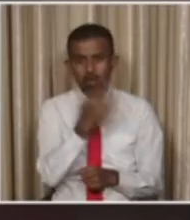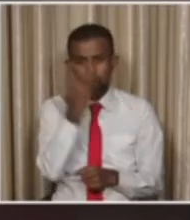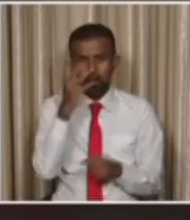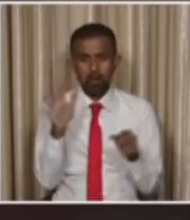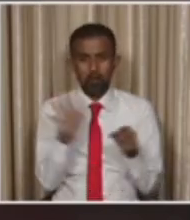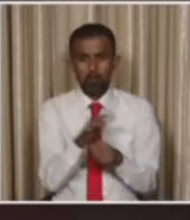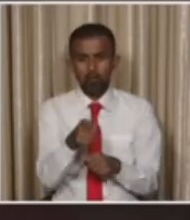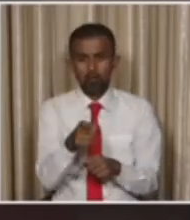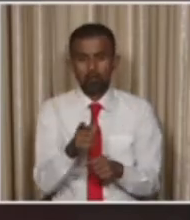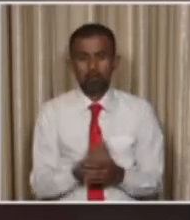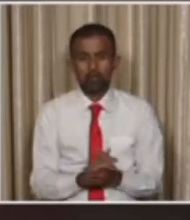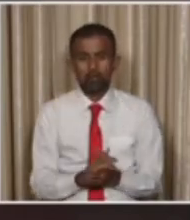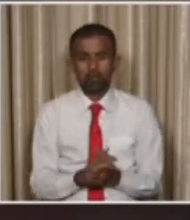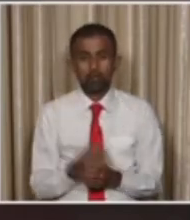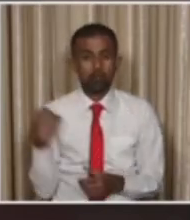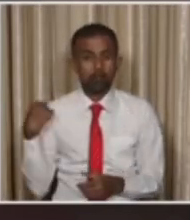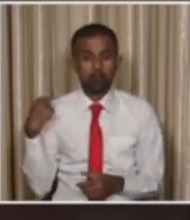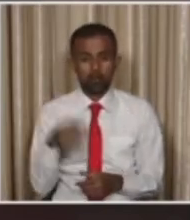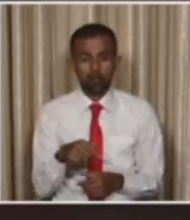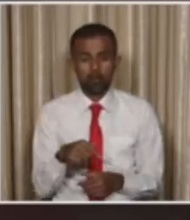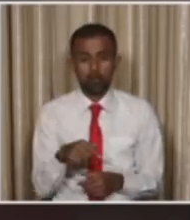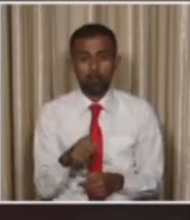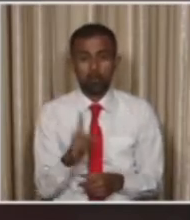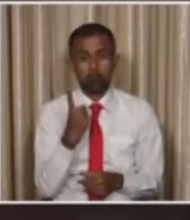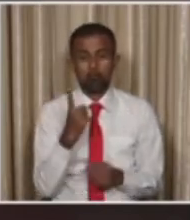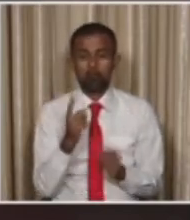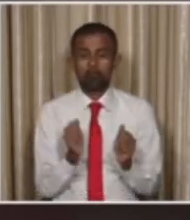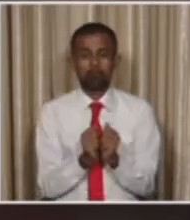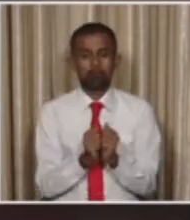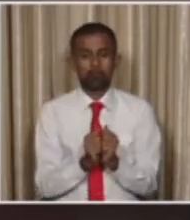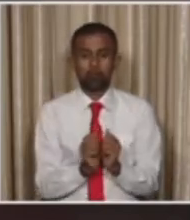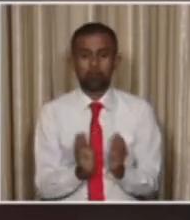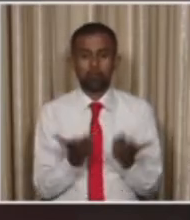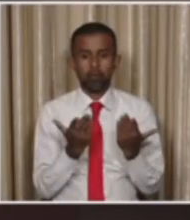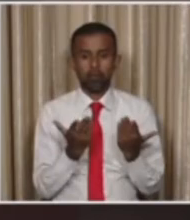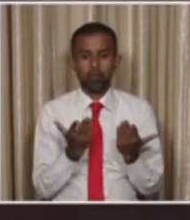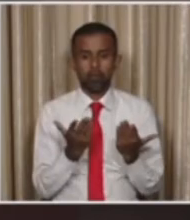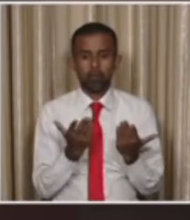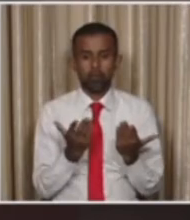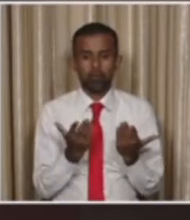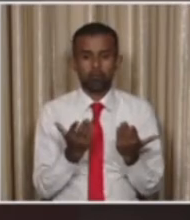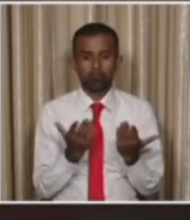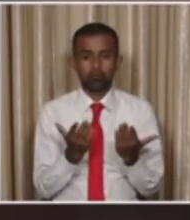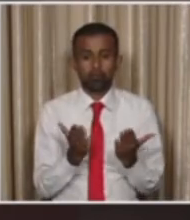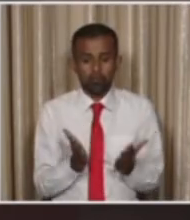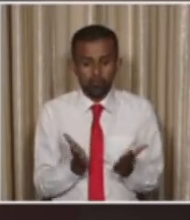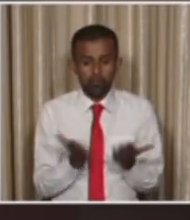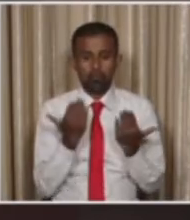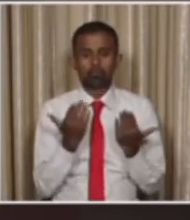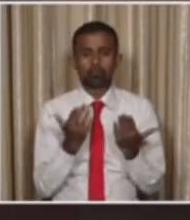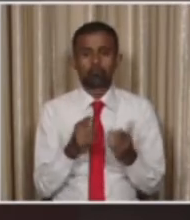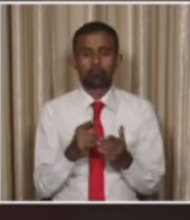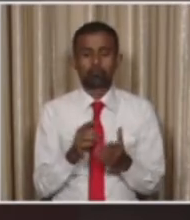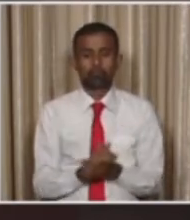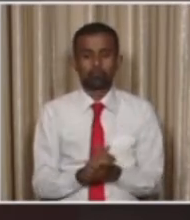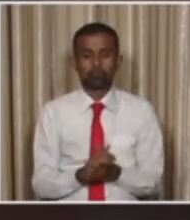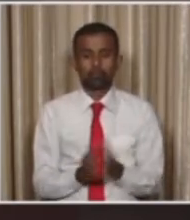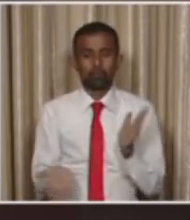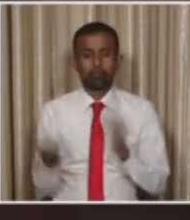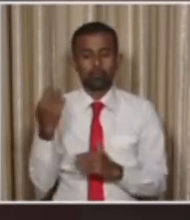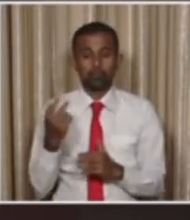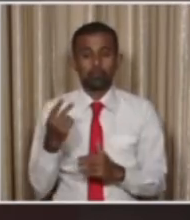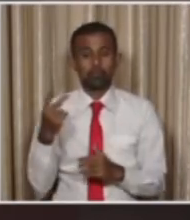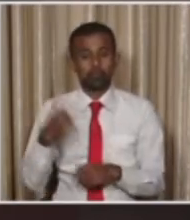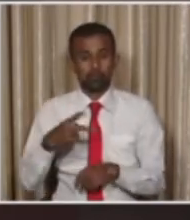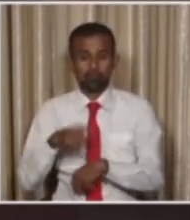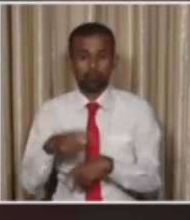වුණාද කියලා. මිනිහා එනකොට මහකන්නේ පටන් අරන් මේ පූ දින්න ඕන්න මෙන්න. මිනිහා එනකොට යලකන්නේ ඉවර